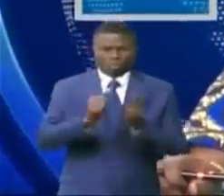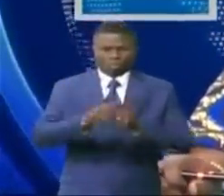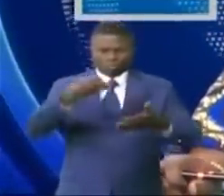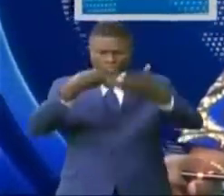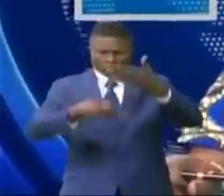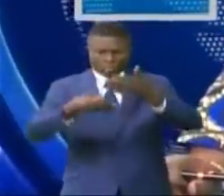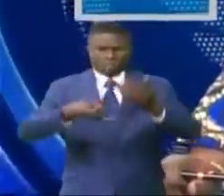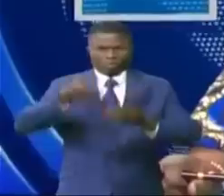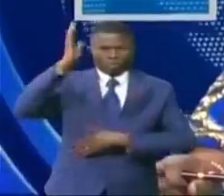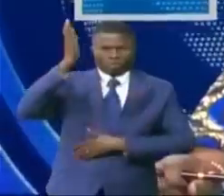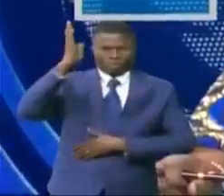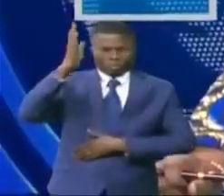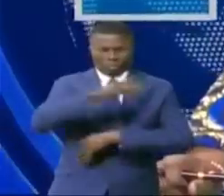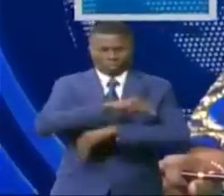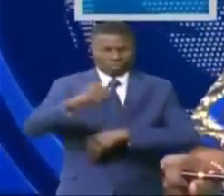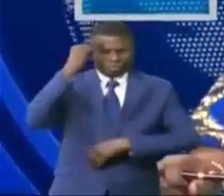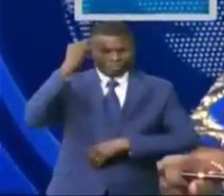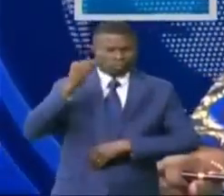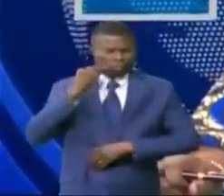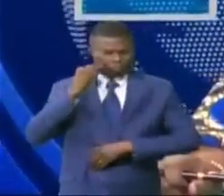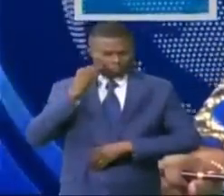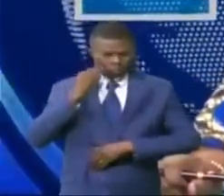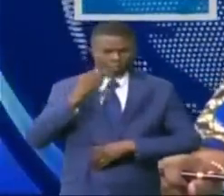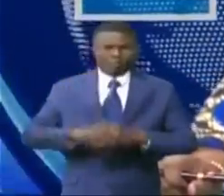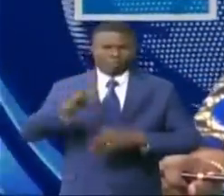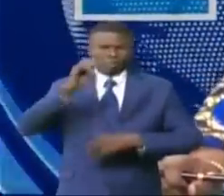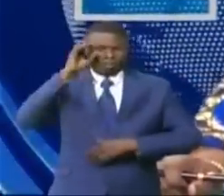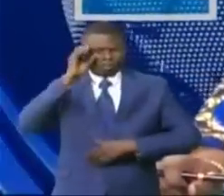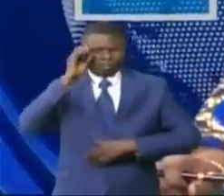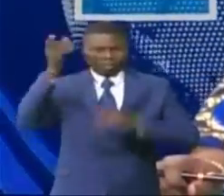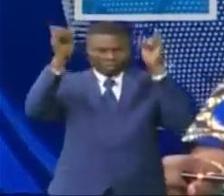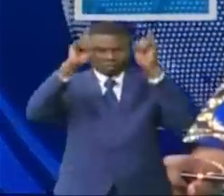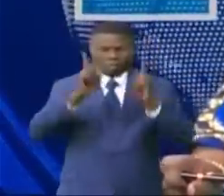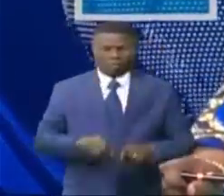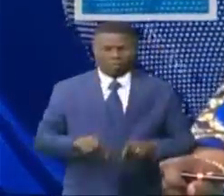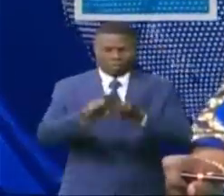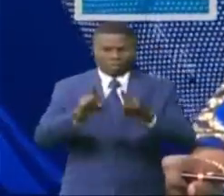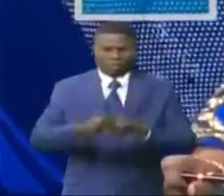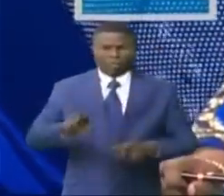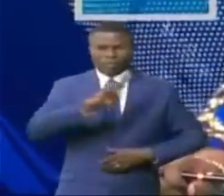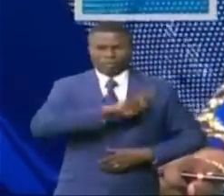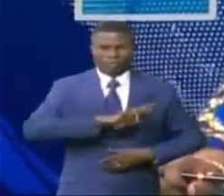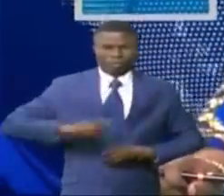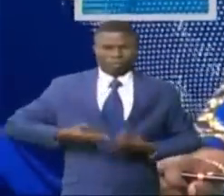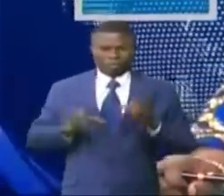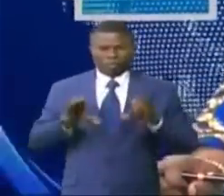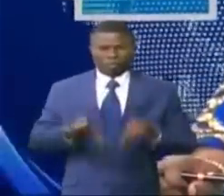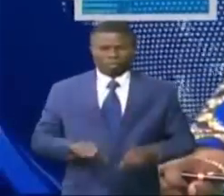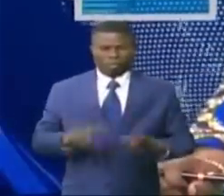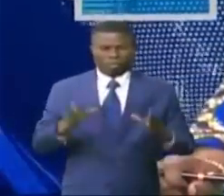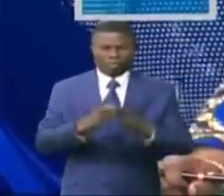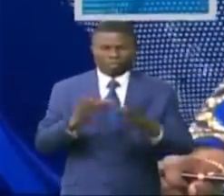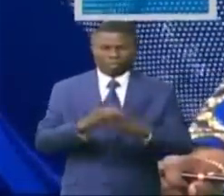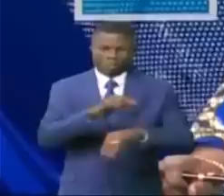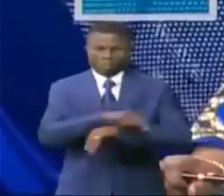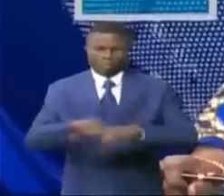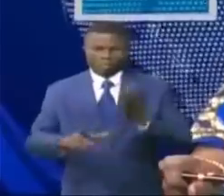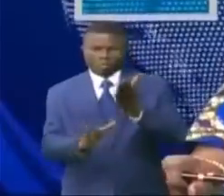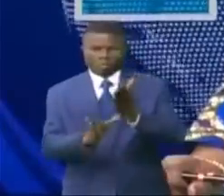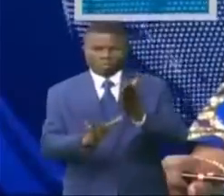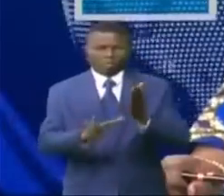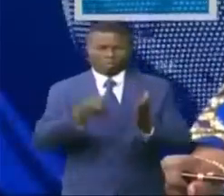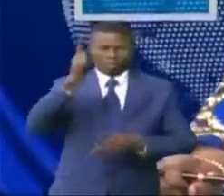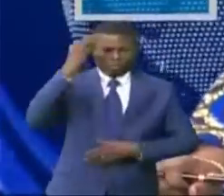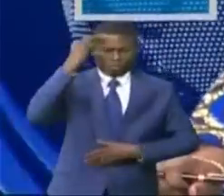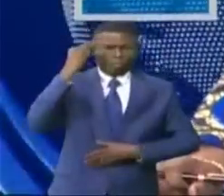conférence ministérielle, Korea-Africa Economic Corporation, la République démocratique du Congo, par le truchement du